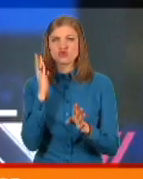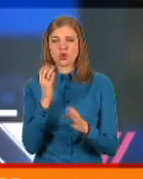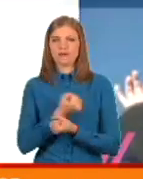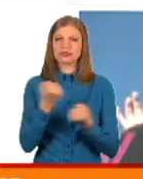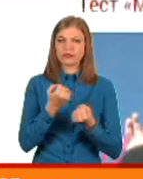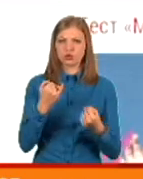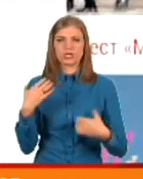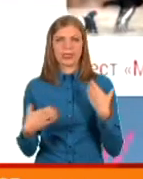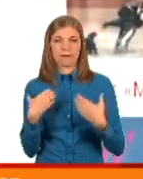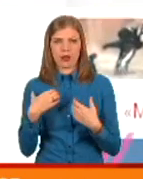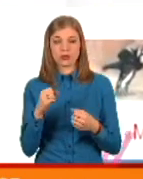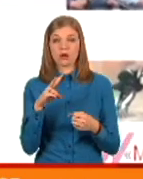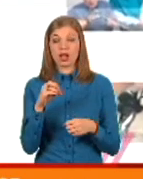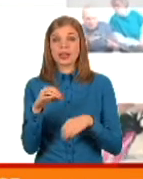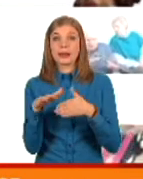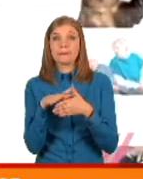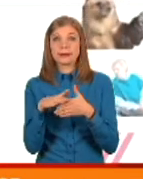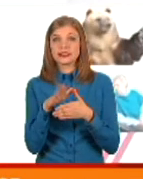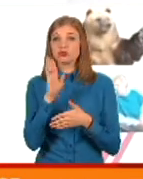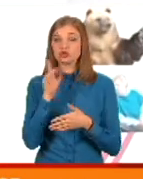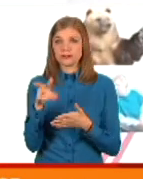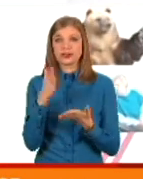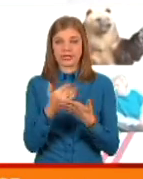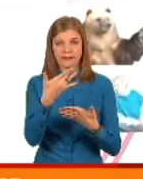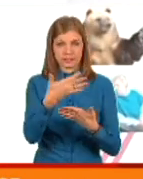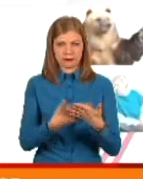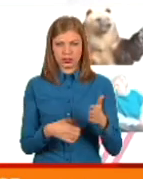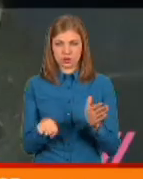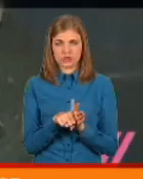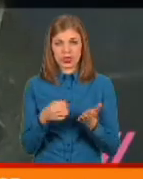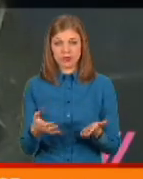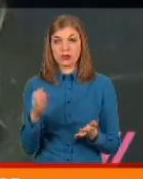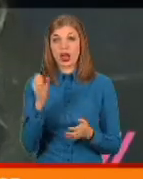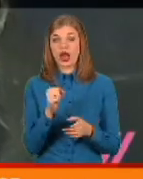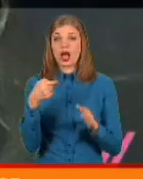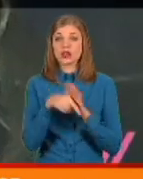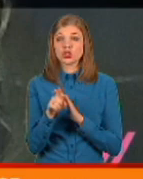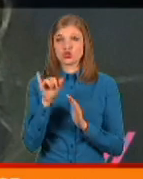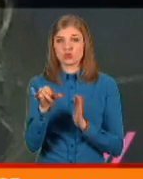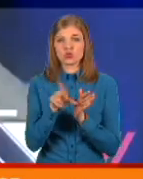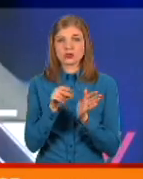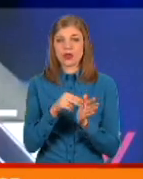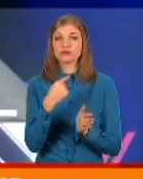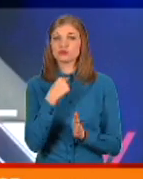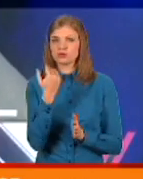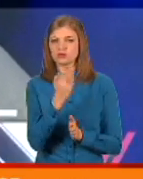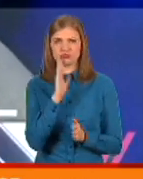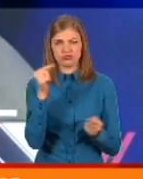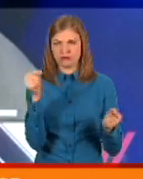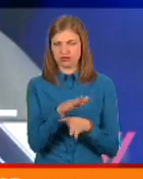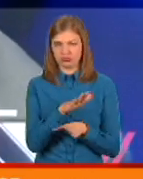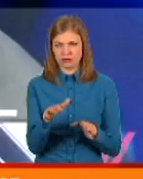і паніку в коледжі, але прізвище дівчини є у списку загиблих. А те, що в запису програми голос не